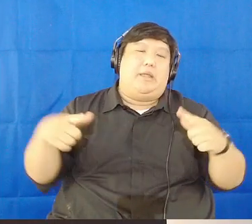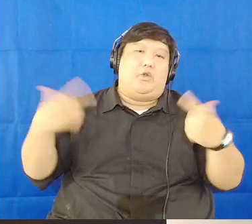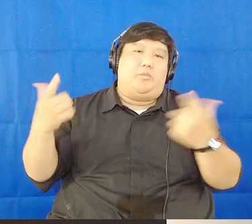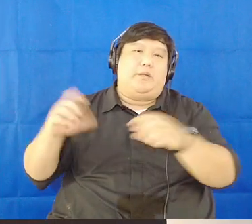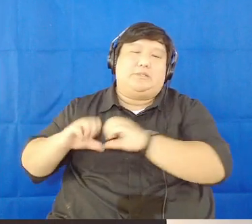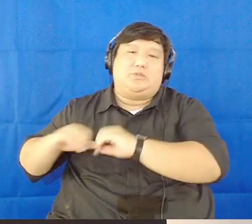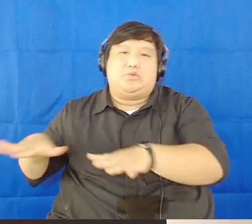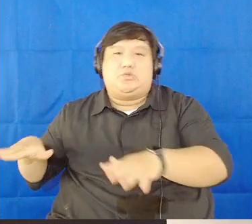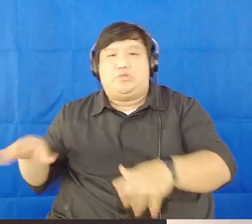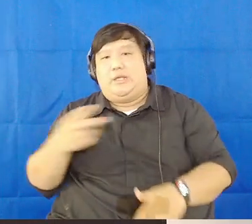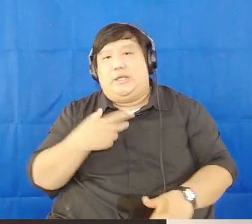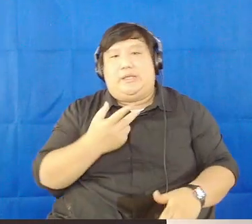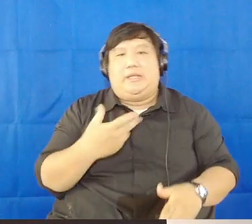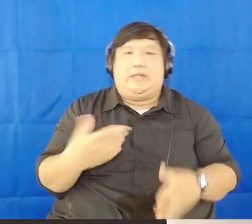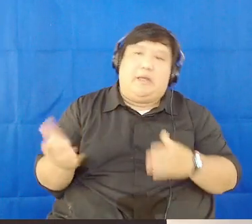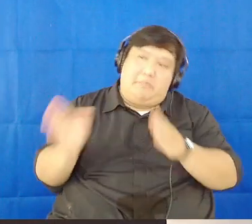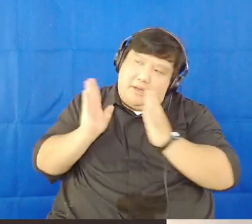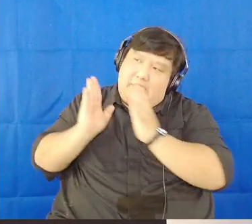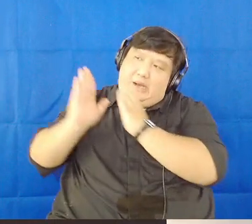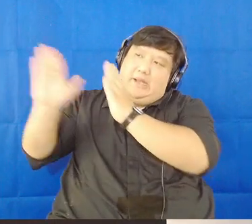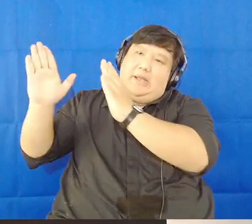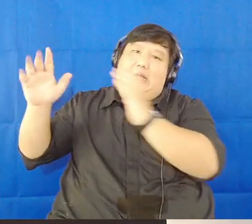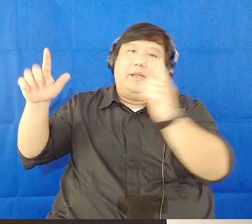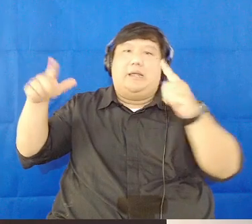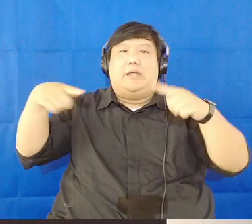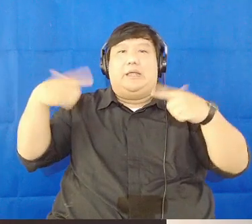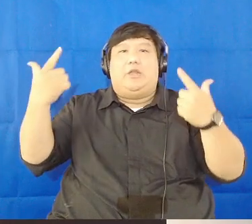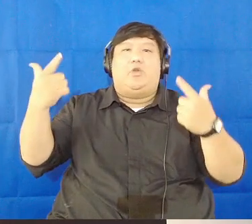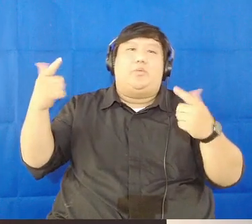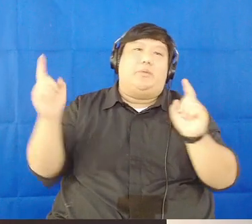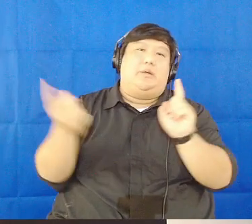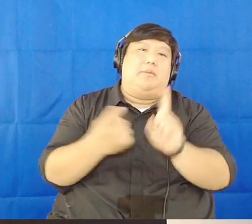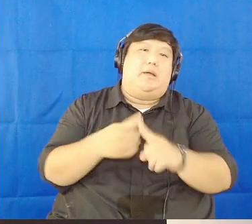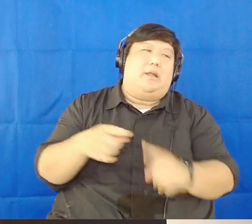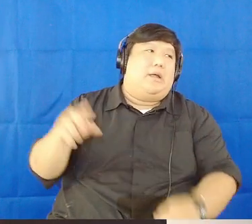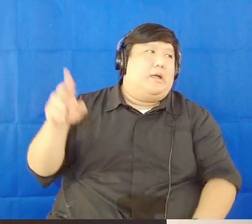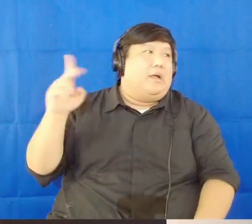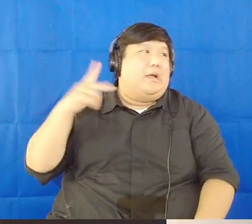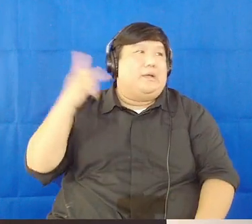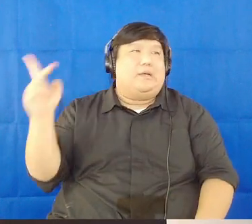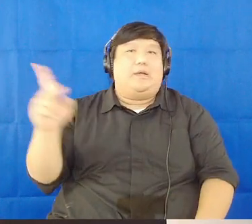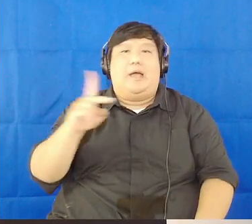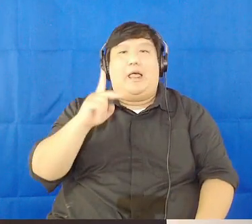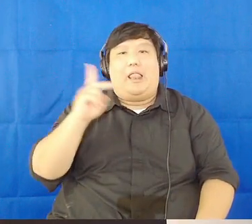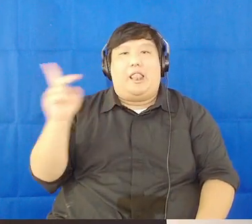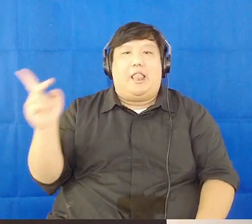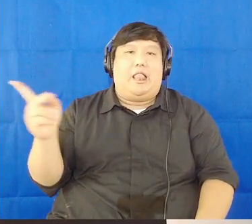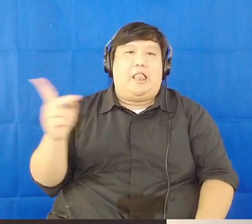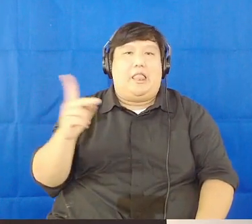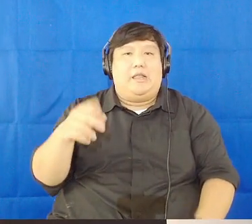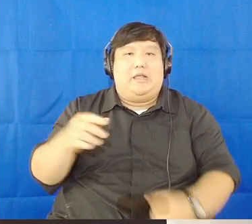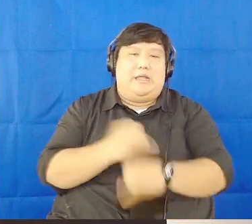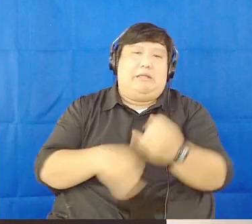artinya apa? Kita mengarahkan hidup kita kepada kehidupan kekal. Iman sekali lagi, ya,